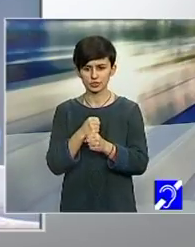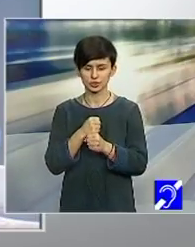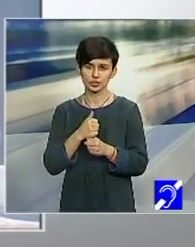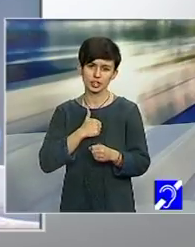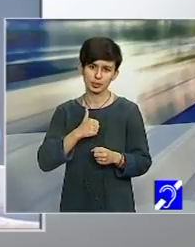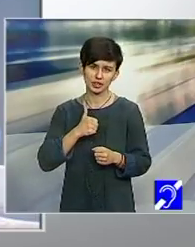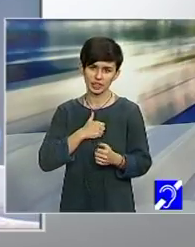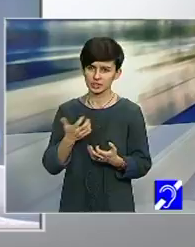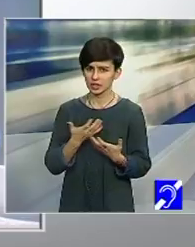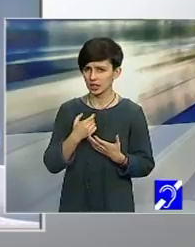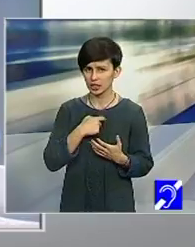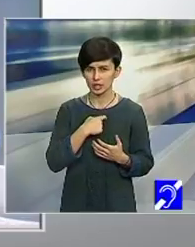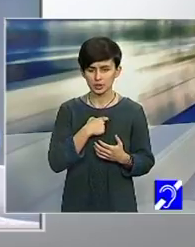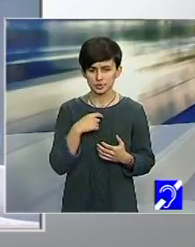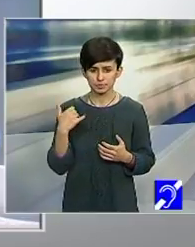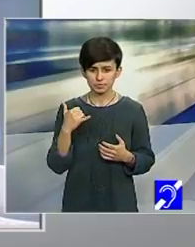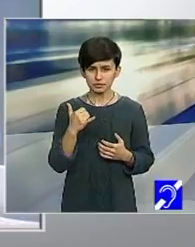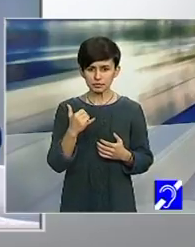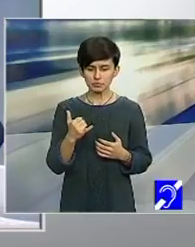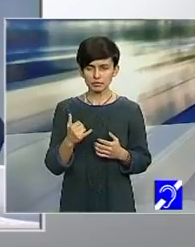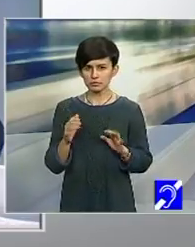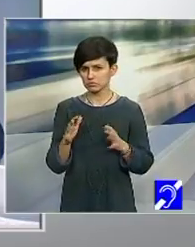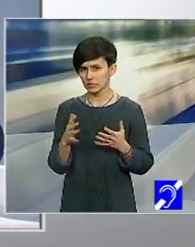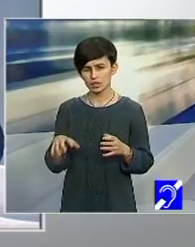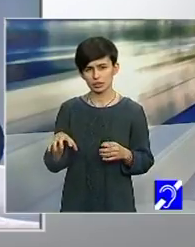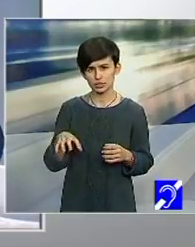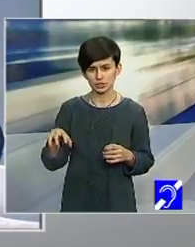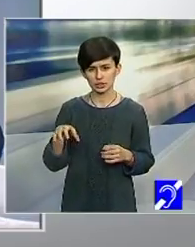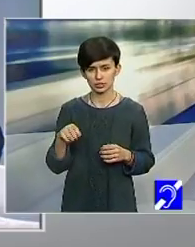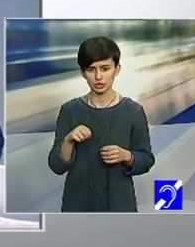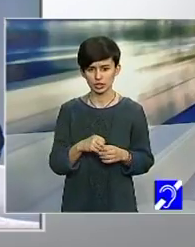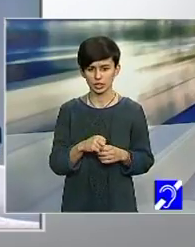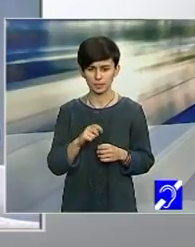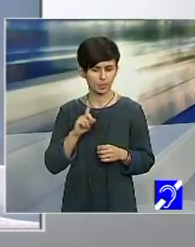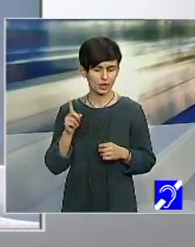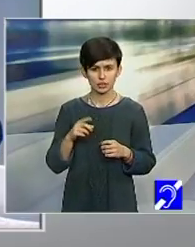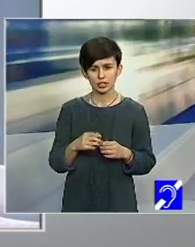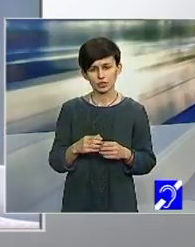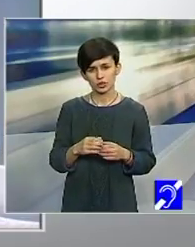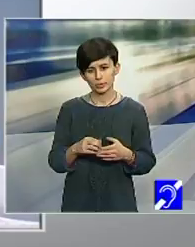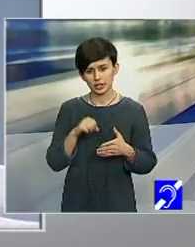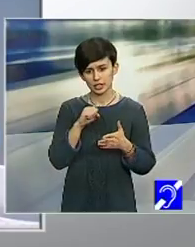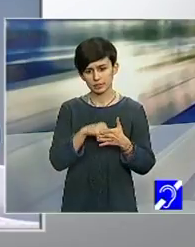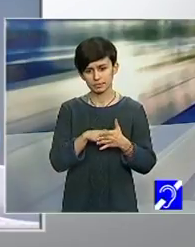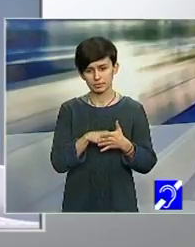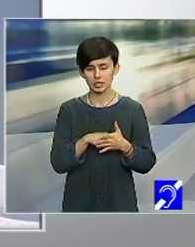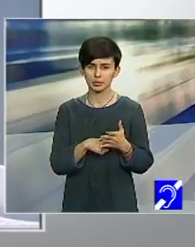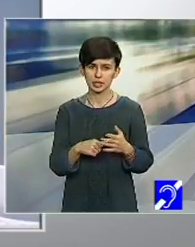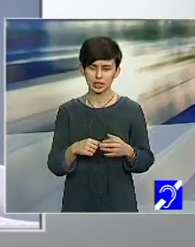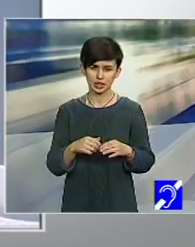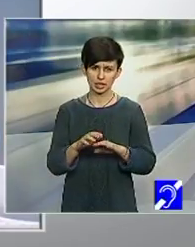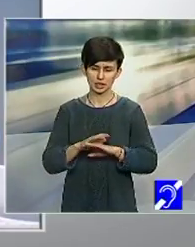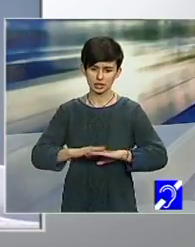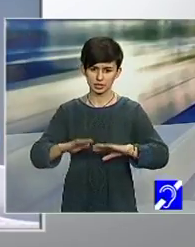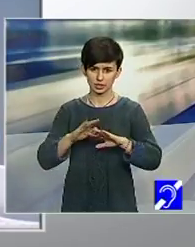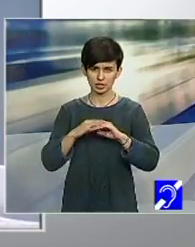private care pot să vină din orice zonă, adică nu ne vom limita la teritoriul României,